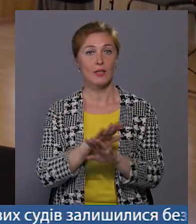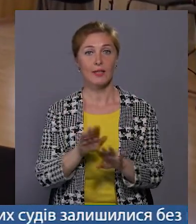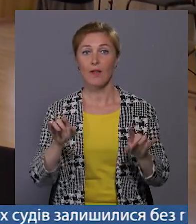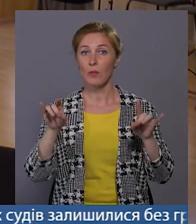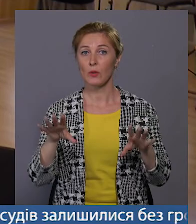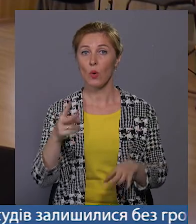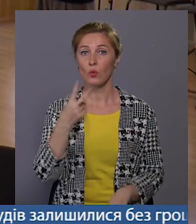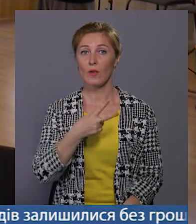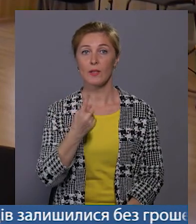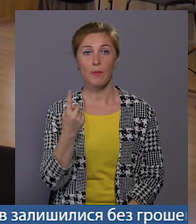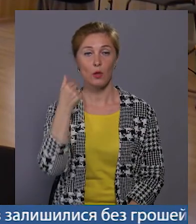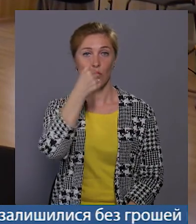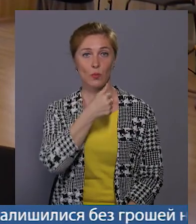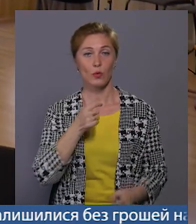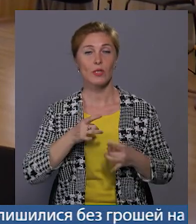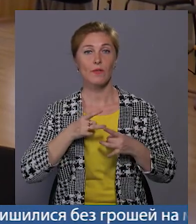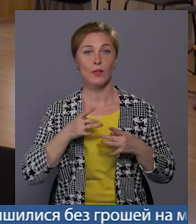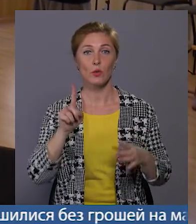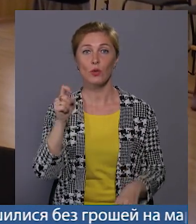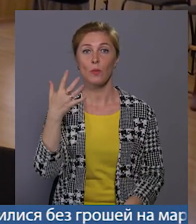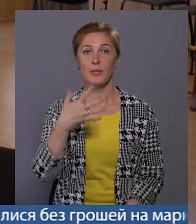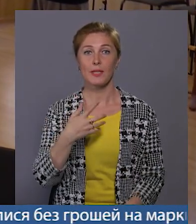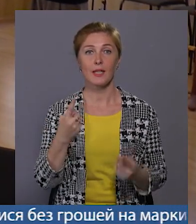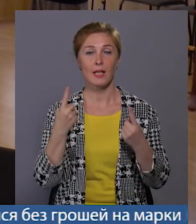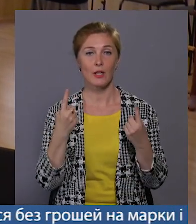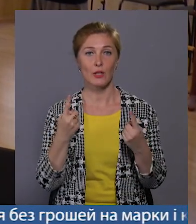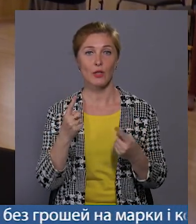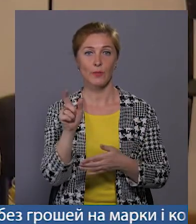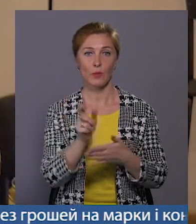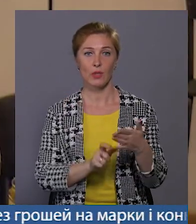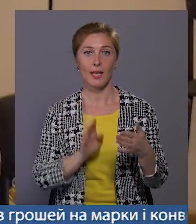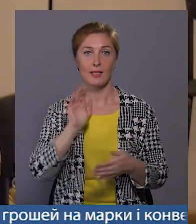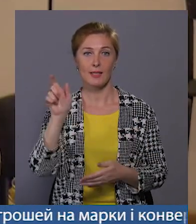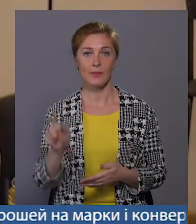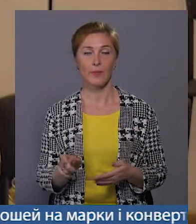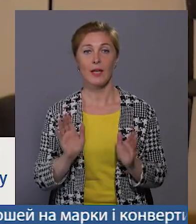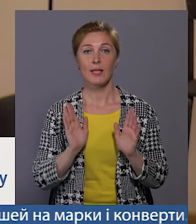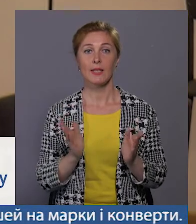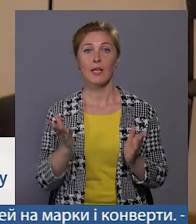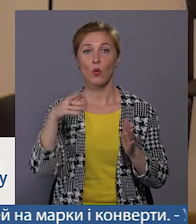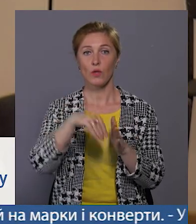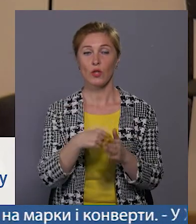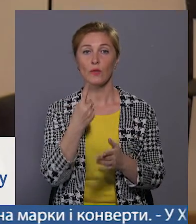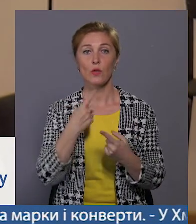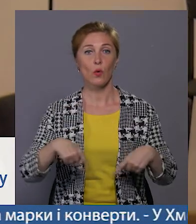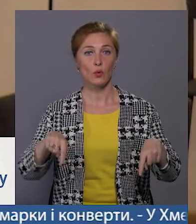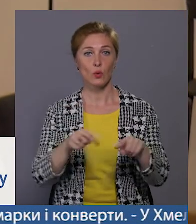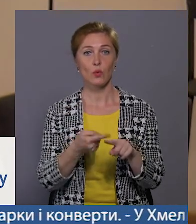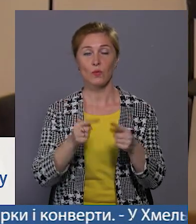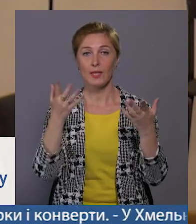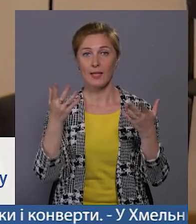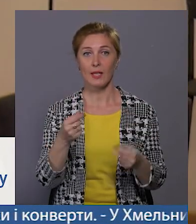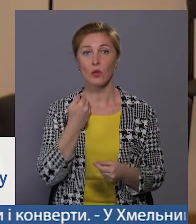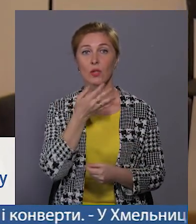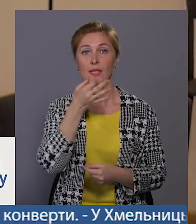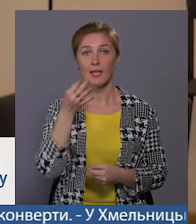у 21-му році святкуємо 150-річний ювілей поетеси. Тільки ми війшли в червону зону, одразу в цей самий день, коли сказали, що